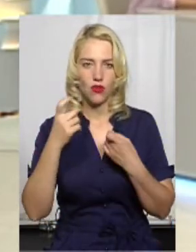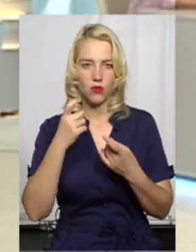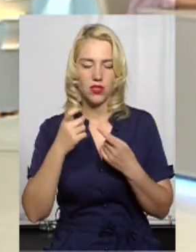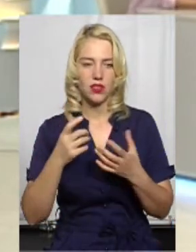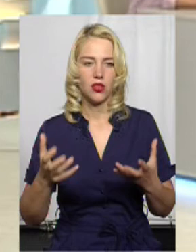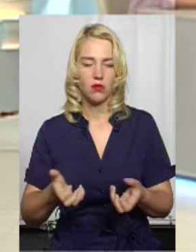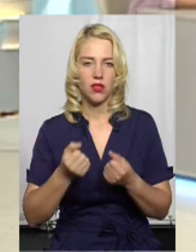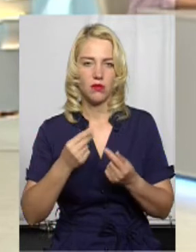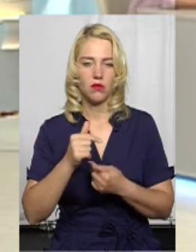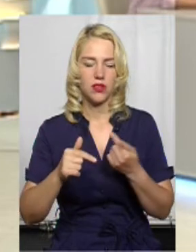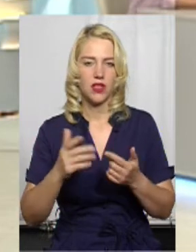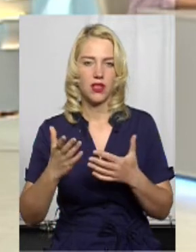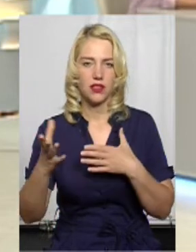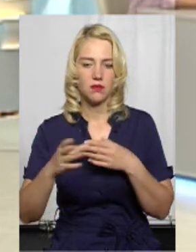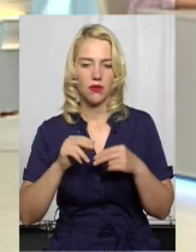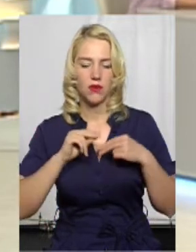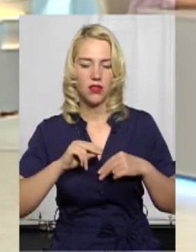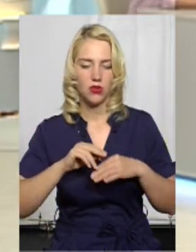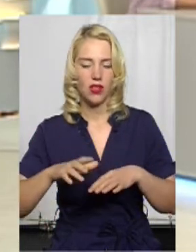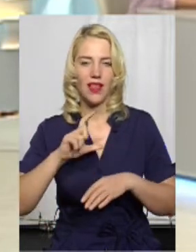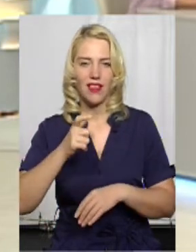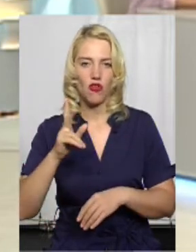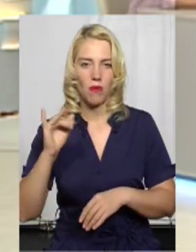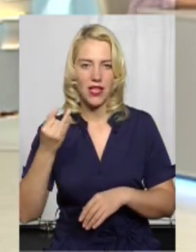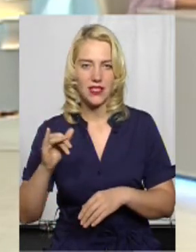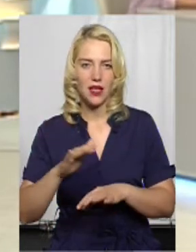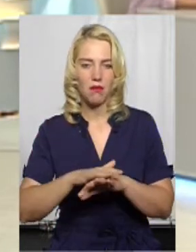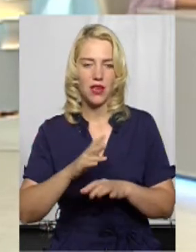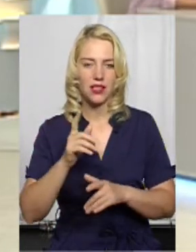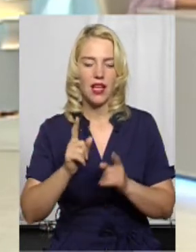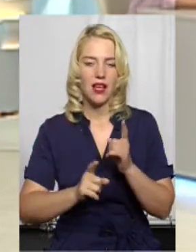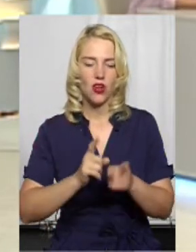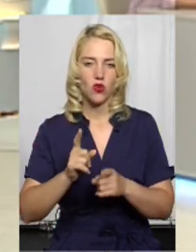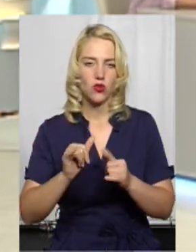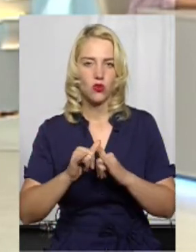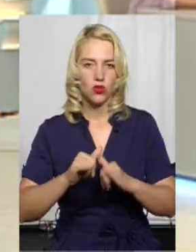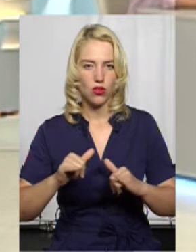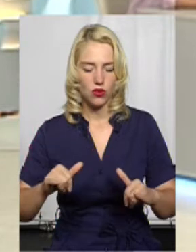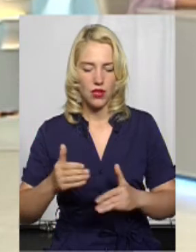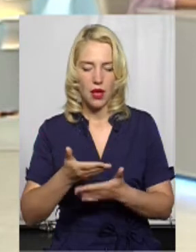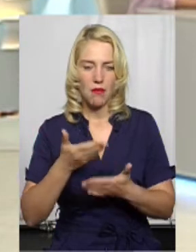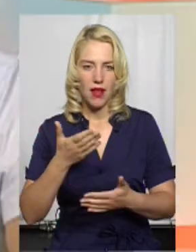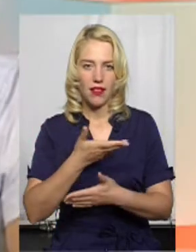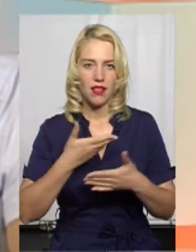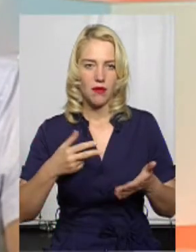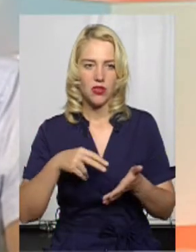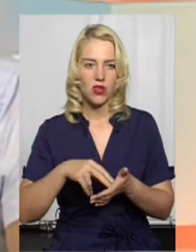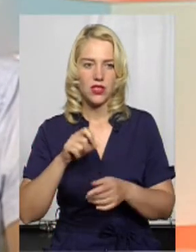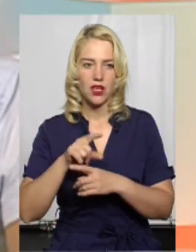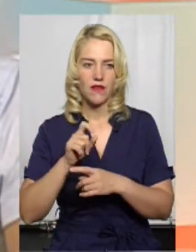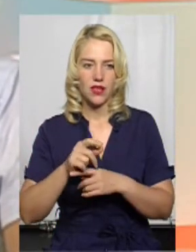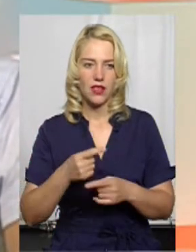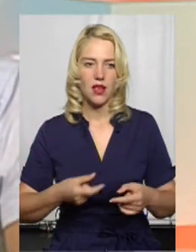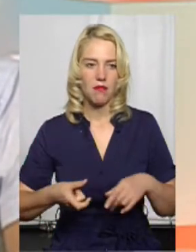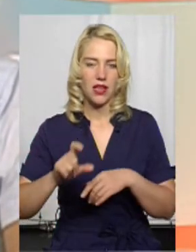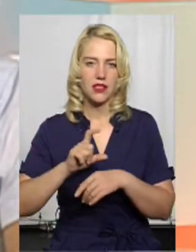бізнесу, який співпрацює з Європейським банком реконструкції і розвитку, перед нами стояло завдання максимально